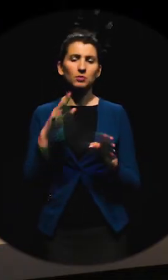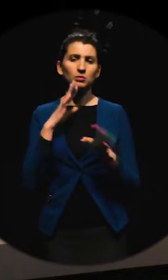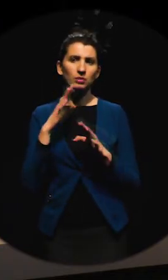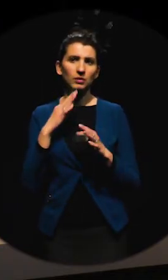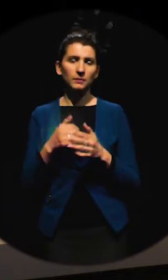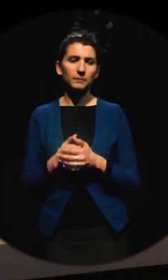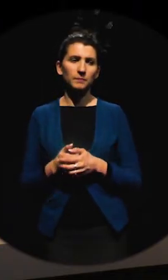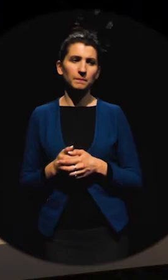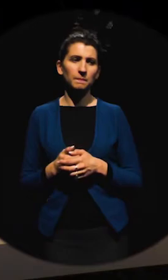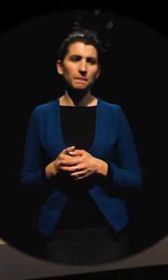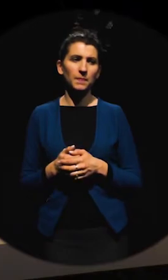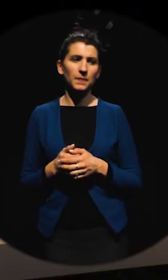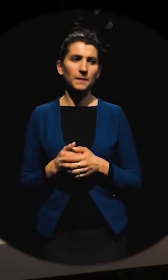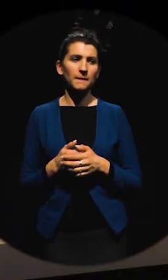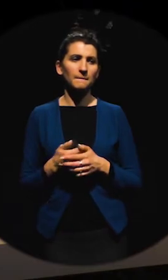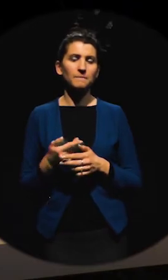zupełnie